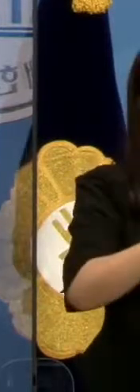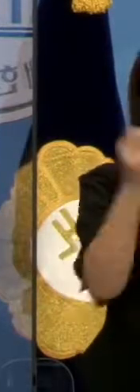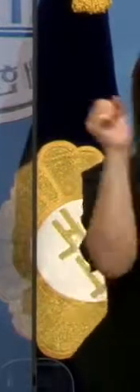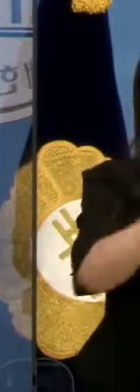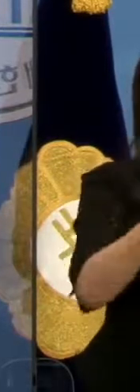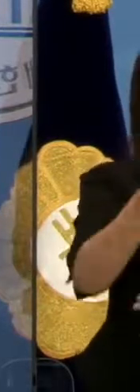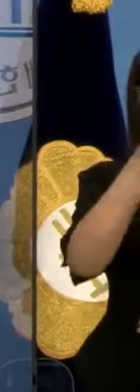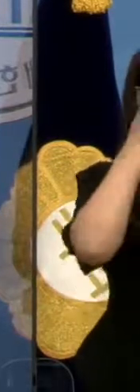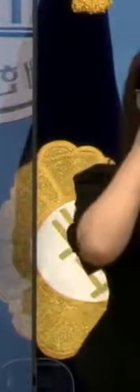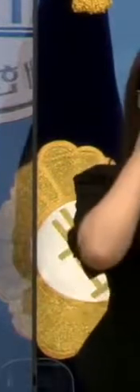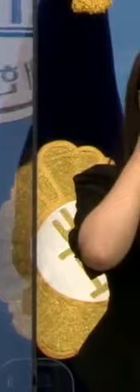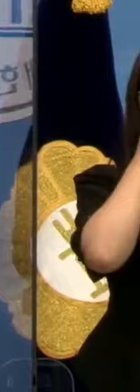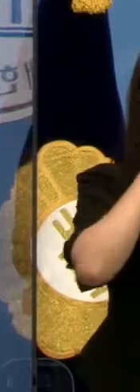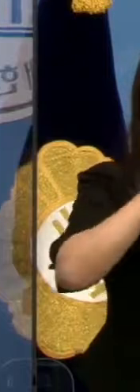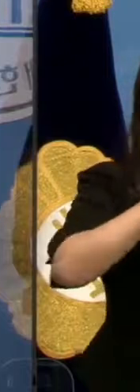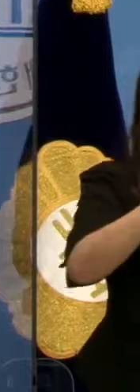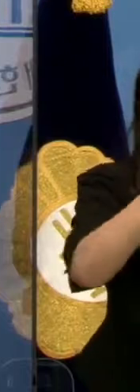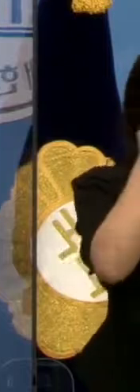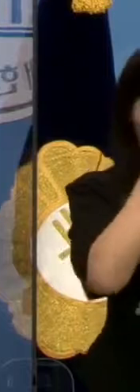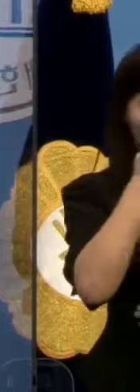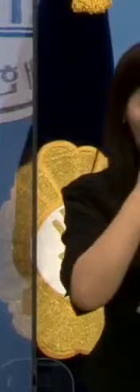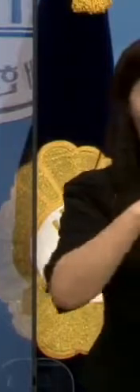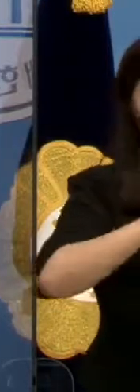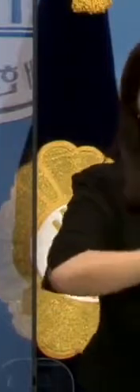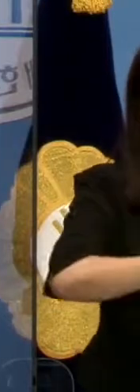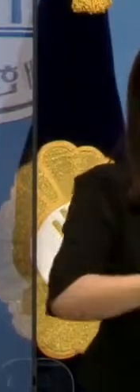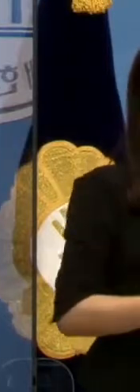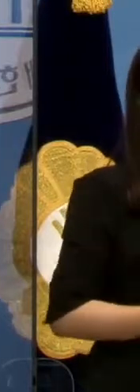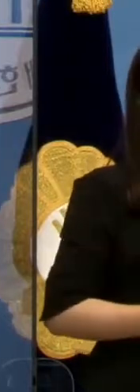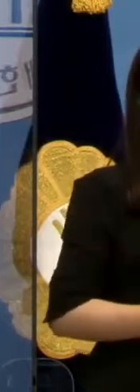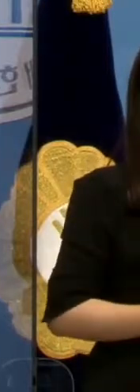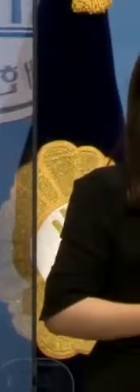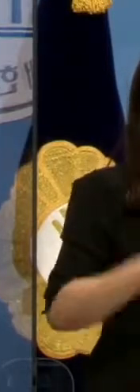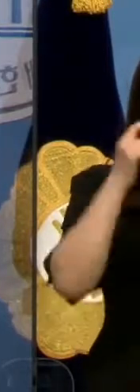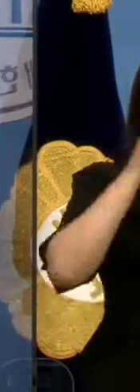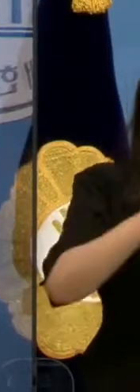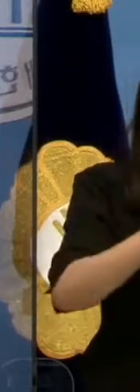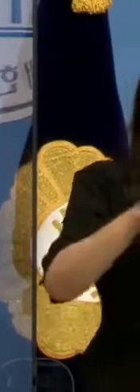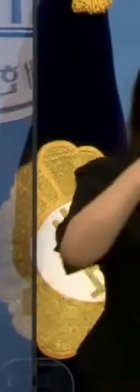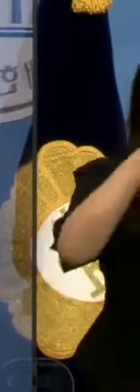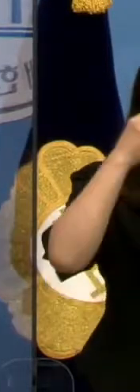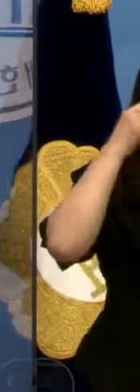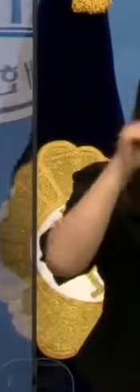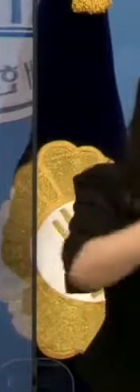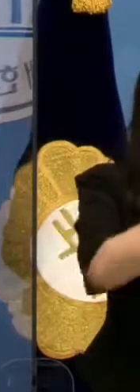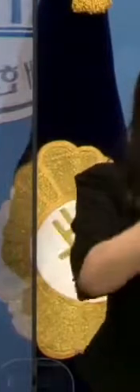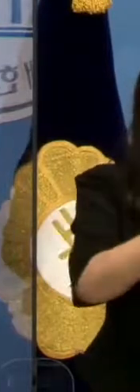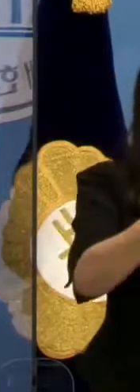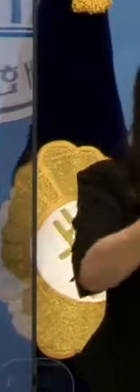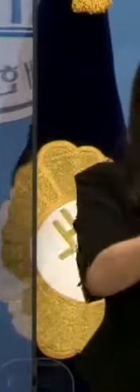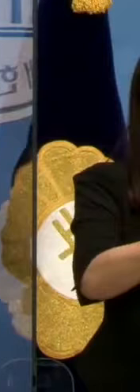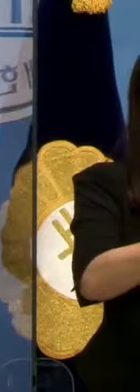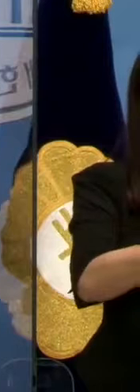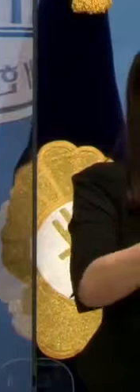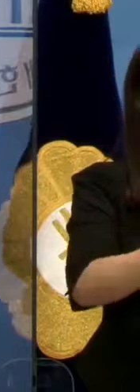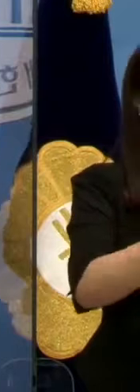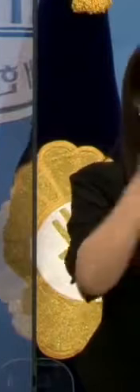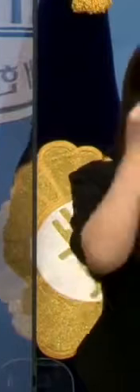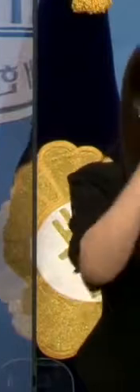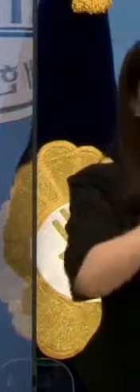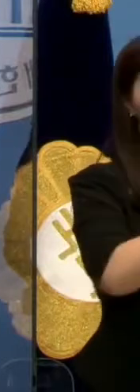시스템을 강화하겠습니다. 층간소음 방지 시공을 신규 공급되는 민간 분양 아파트에도 의무화하겠습니다.